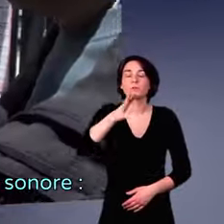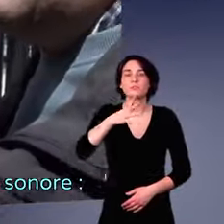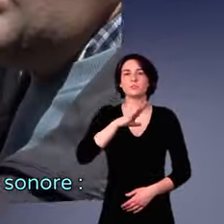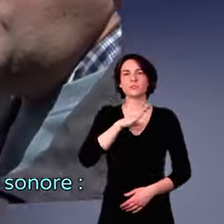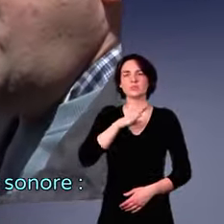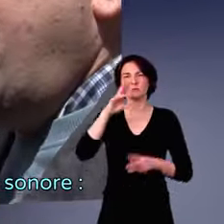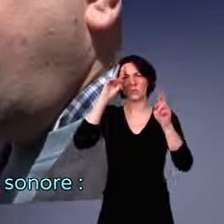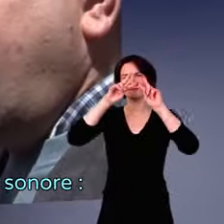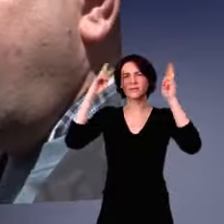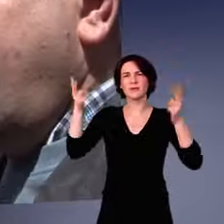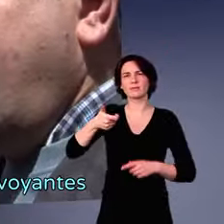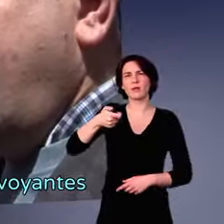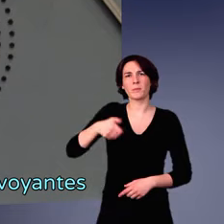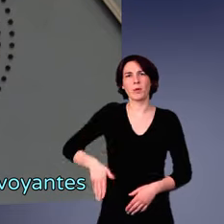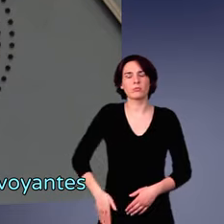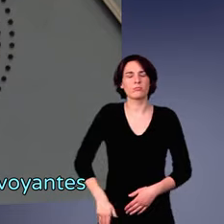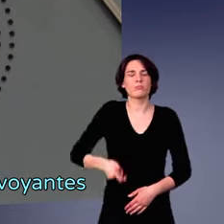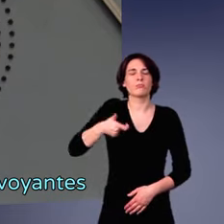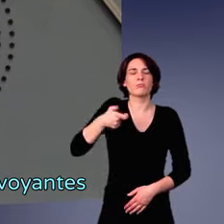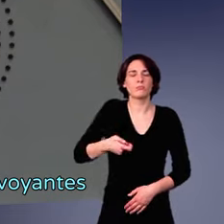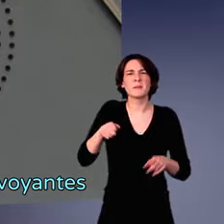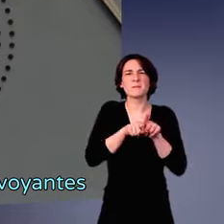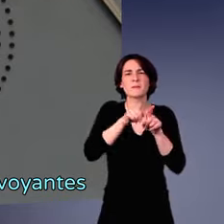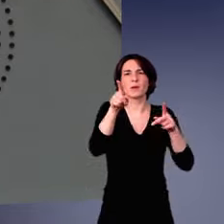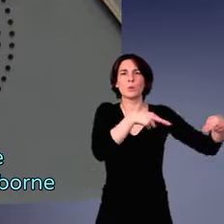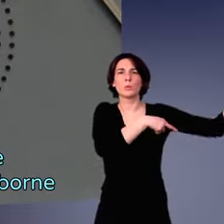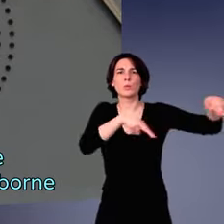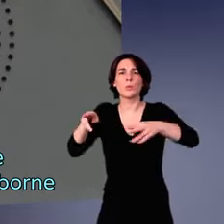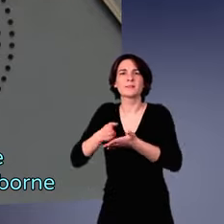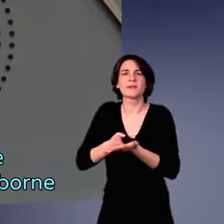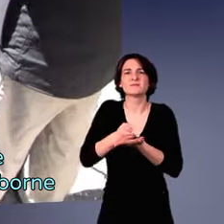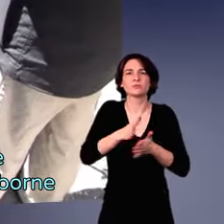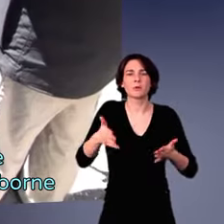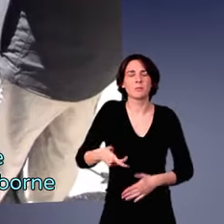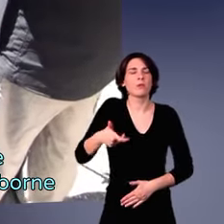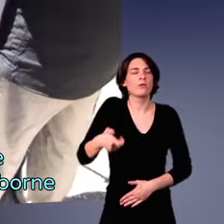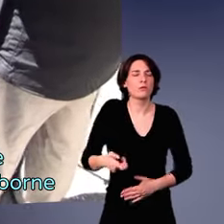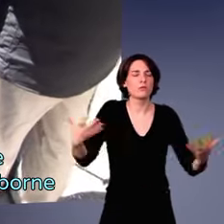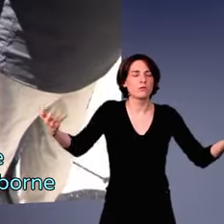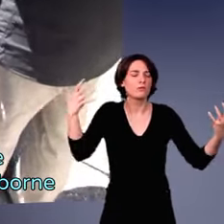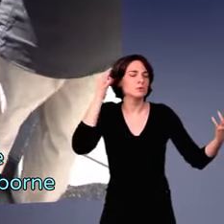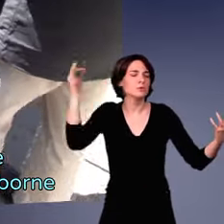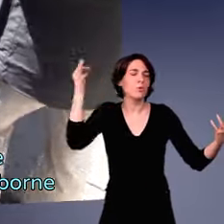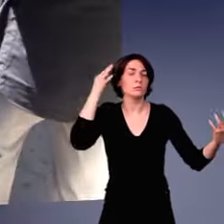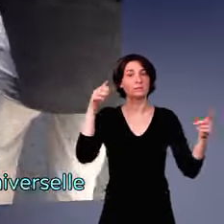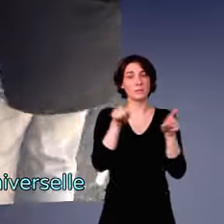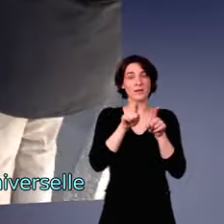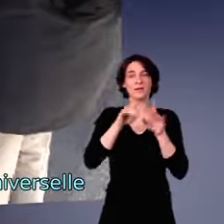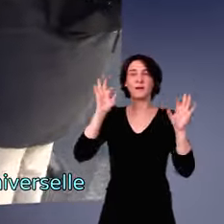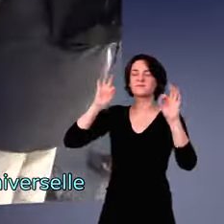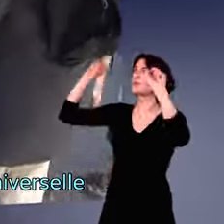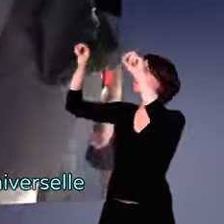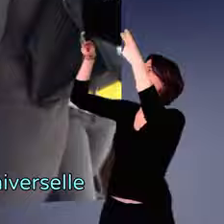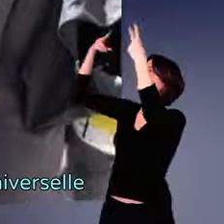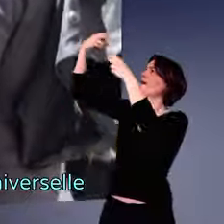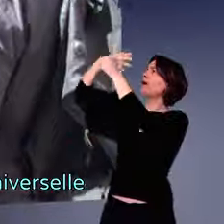désormais la fonction sonore les personnes aveugles ou malvoyantes peuvent ainsi entendre les messages inscrits sur la borne à l'aide de